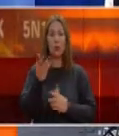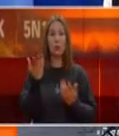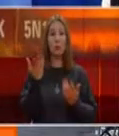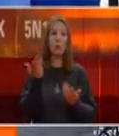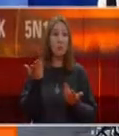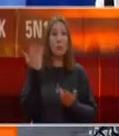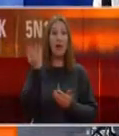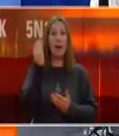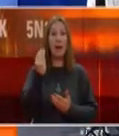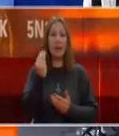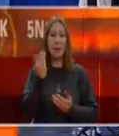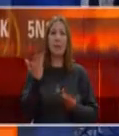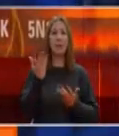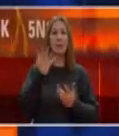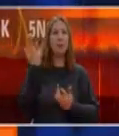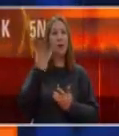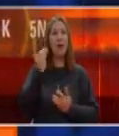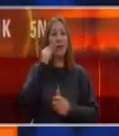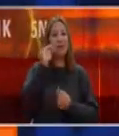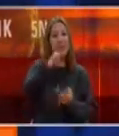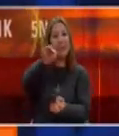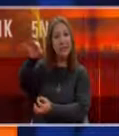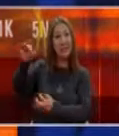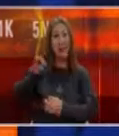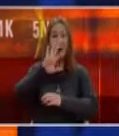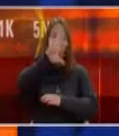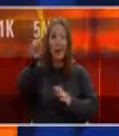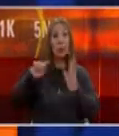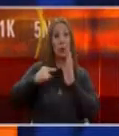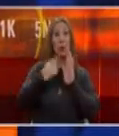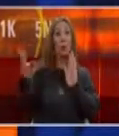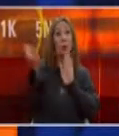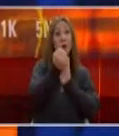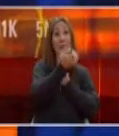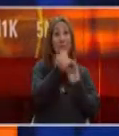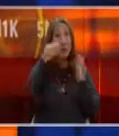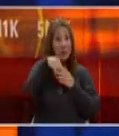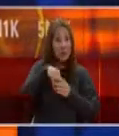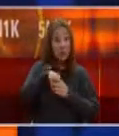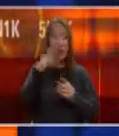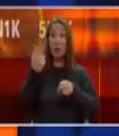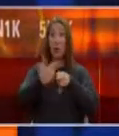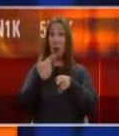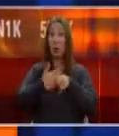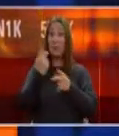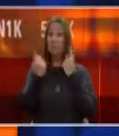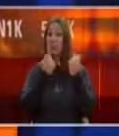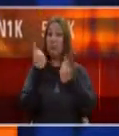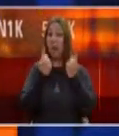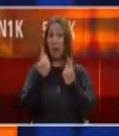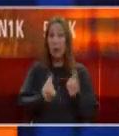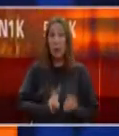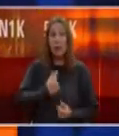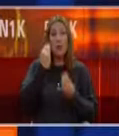daha bilinir kılmak, daha insanlara, herkese ulaştırabilmek, herkese örnek bir şeyler,